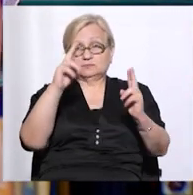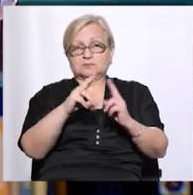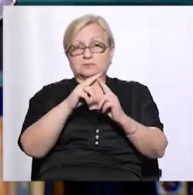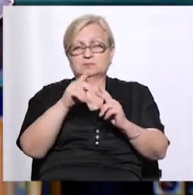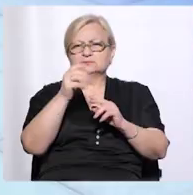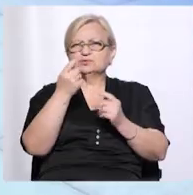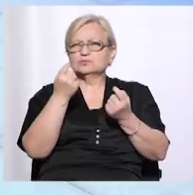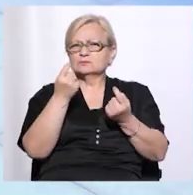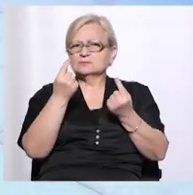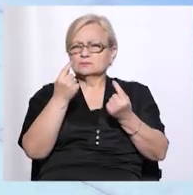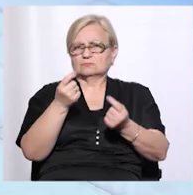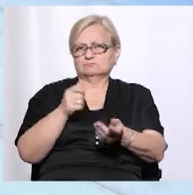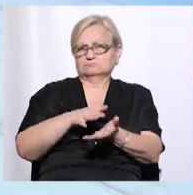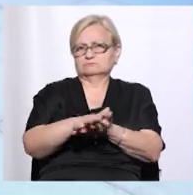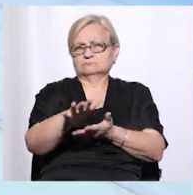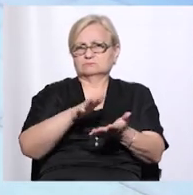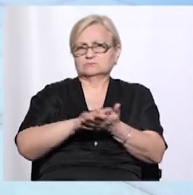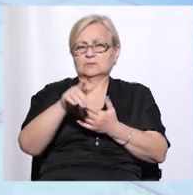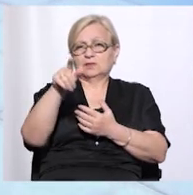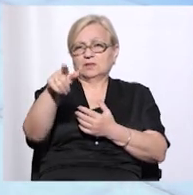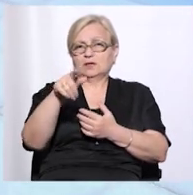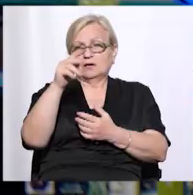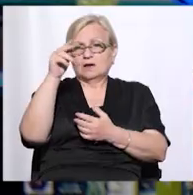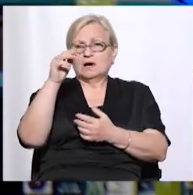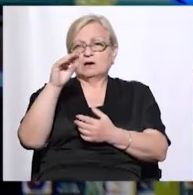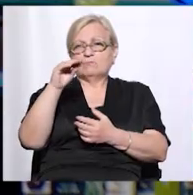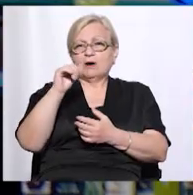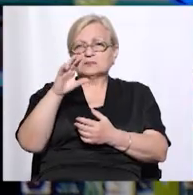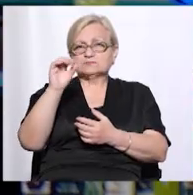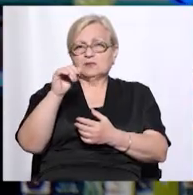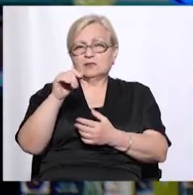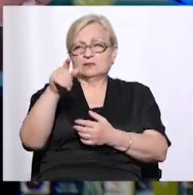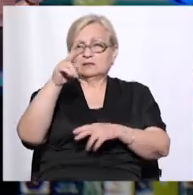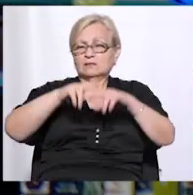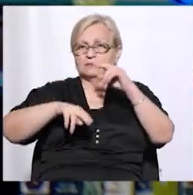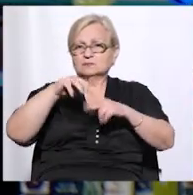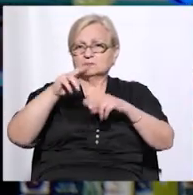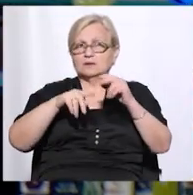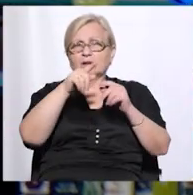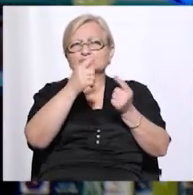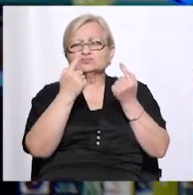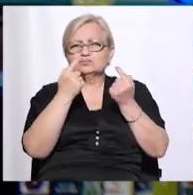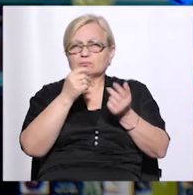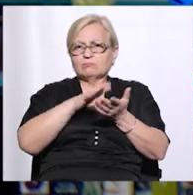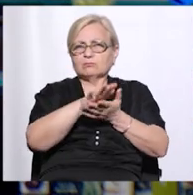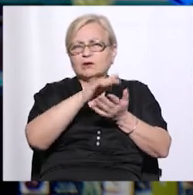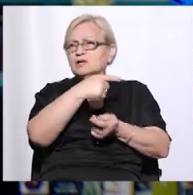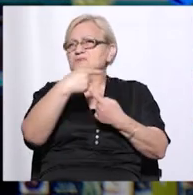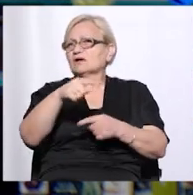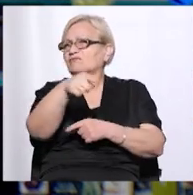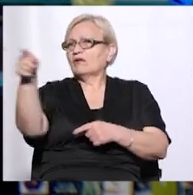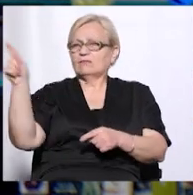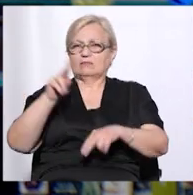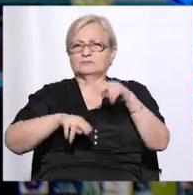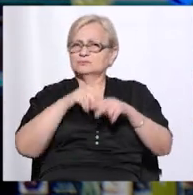დიდ ხარჯებთან არის დაკავშირებული და ფარსმანს პარსი სწორედ ამას ეუბნება, რომ ციხე გოდოლებს ვეღარ აშენებენ, თუ სვეტიცხოვლს ამხელა